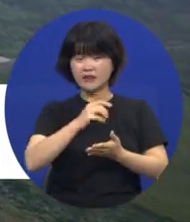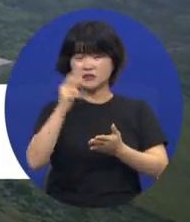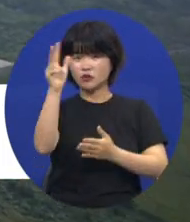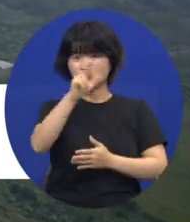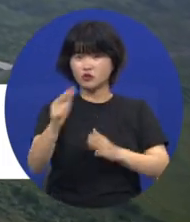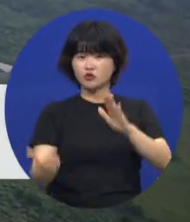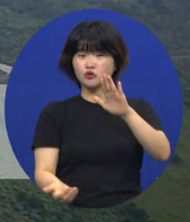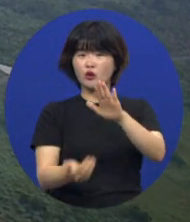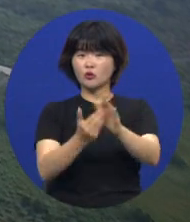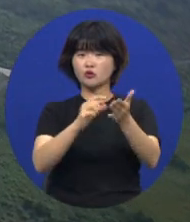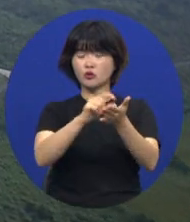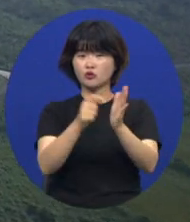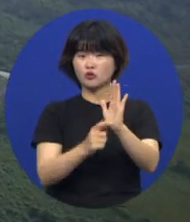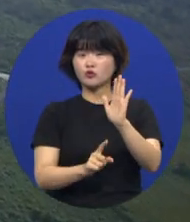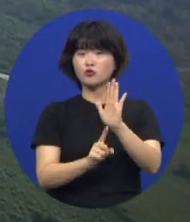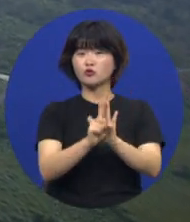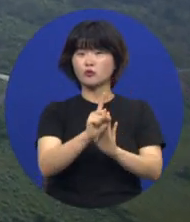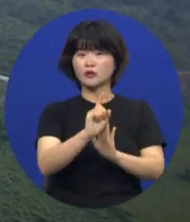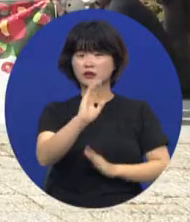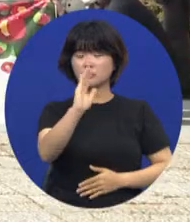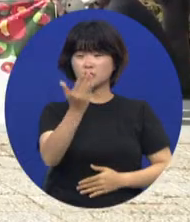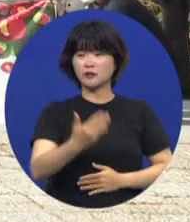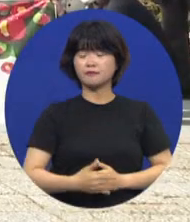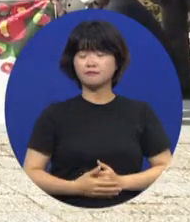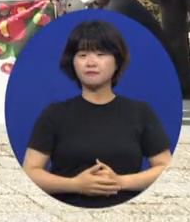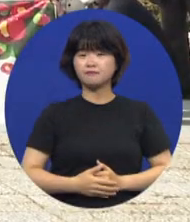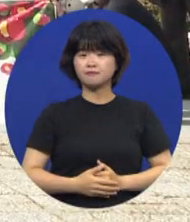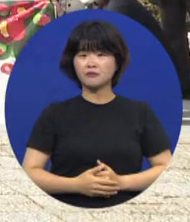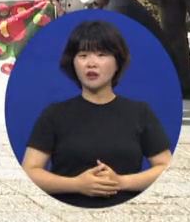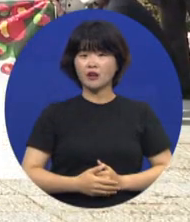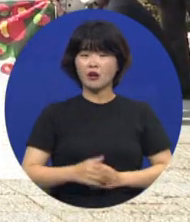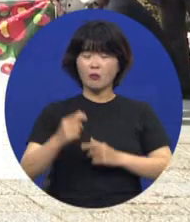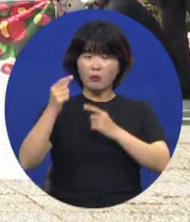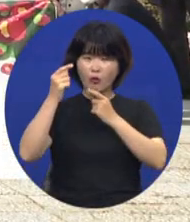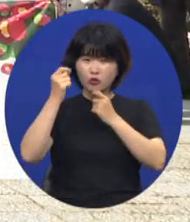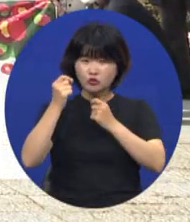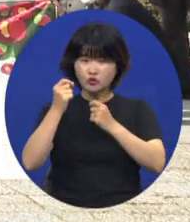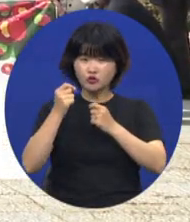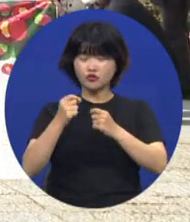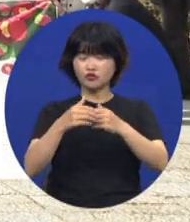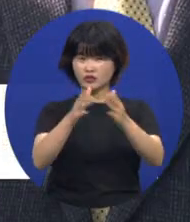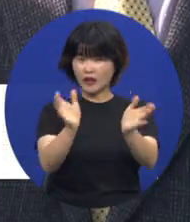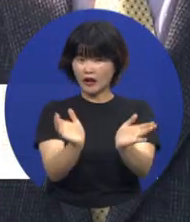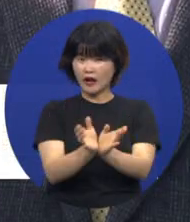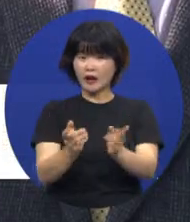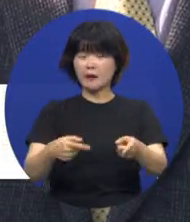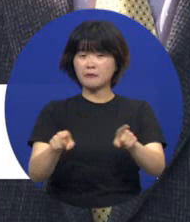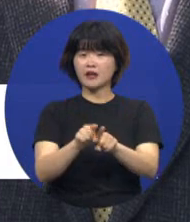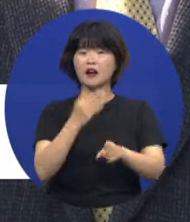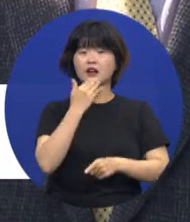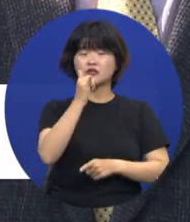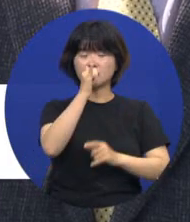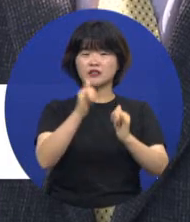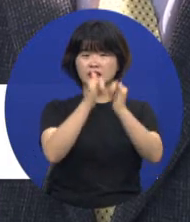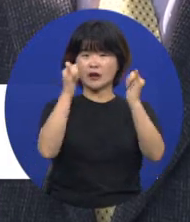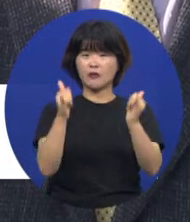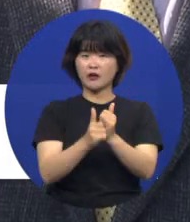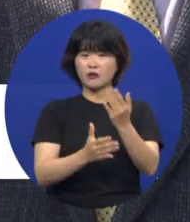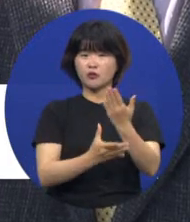최고 수준으로 높아지기도 했습니다. 보수와 진보를 아우르는 협치와 사회 통합을